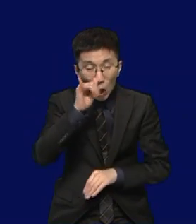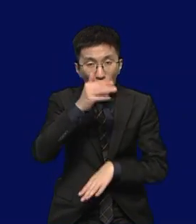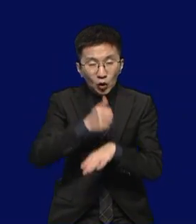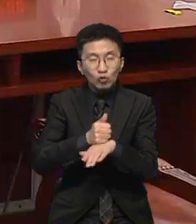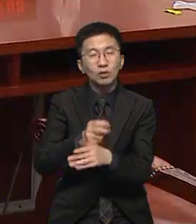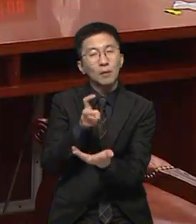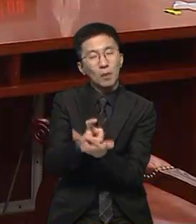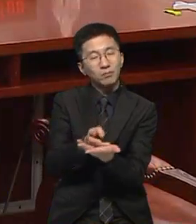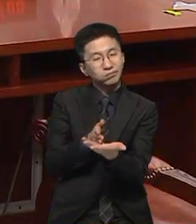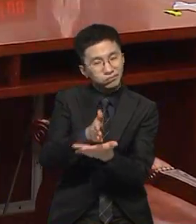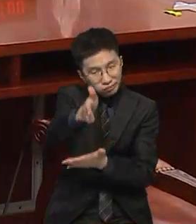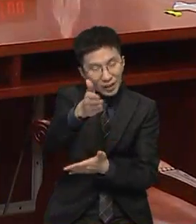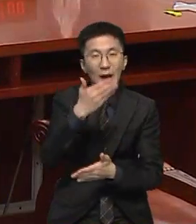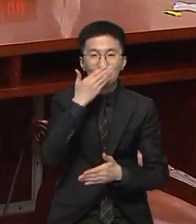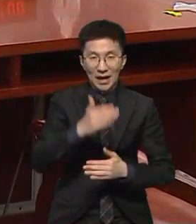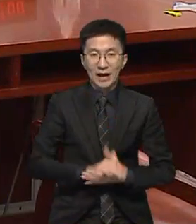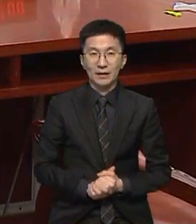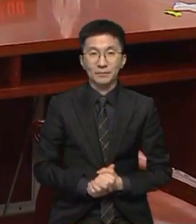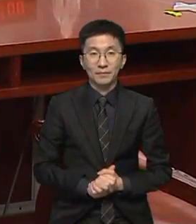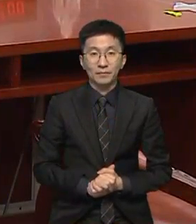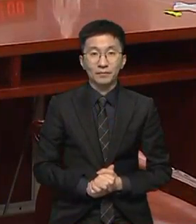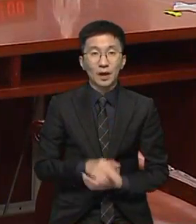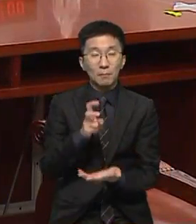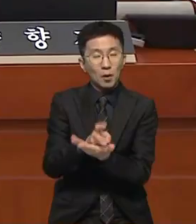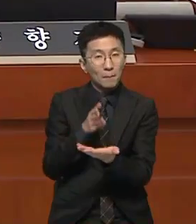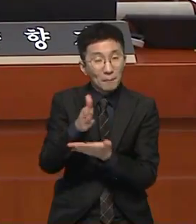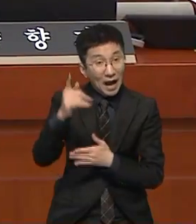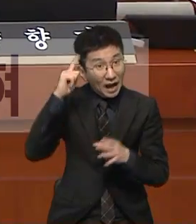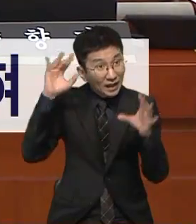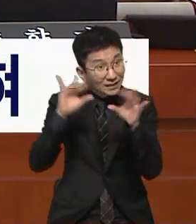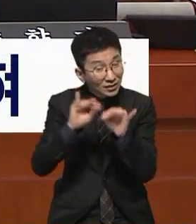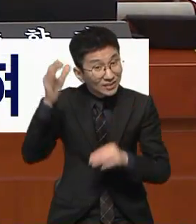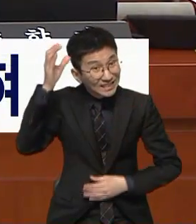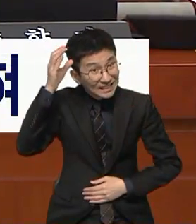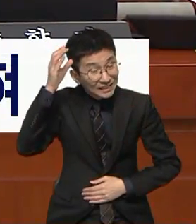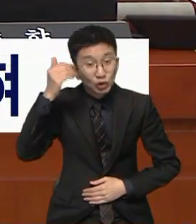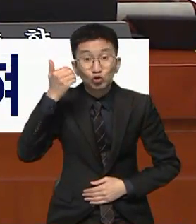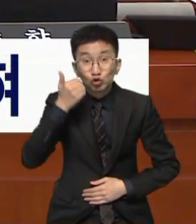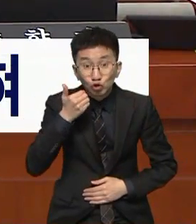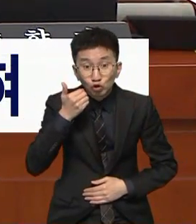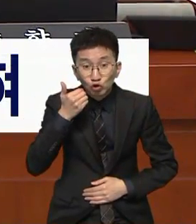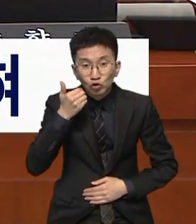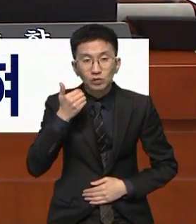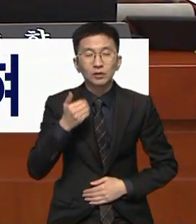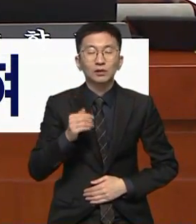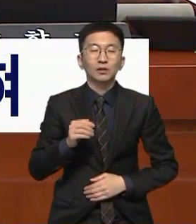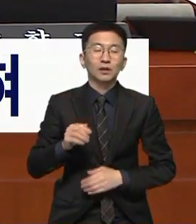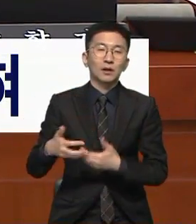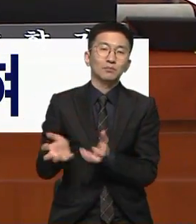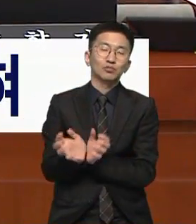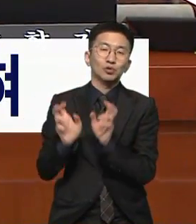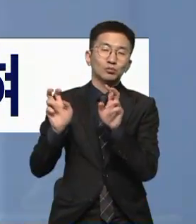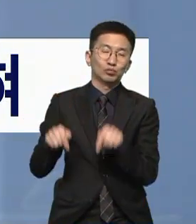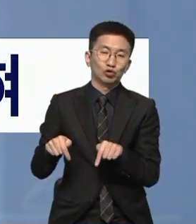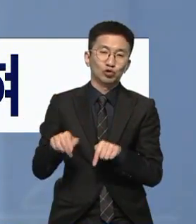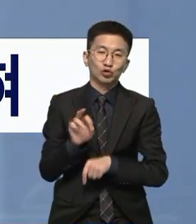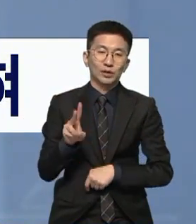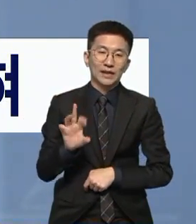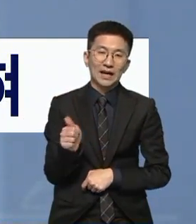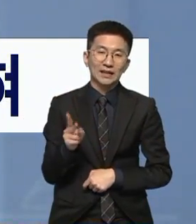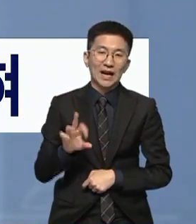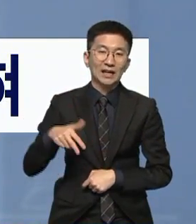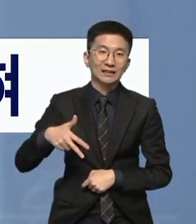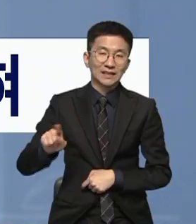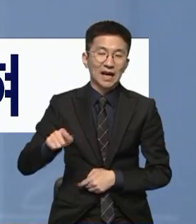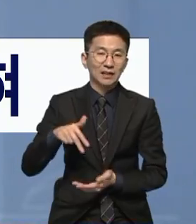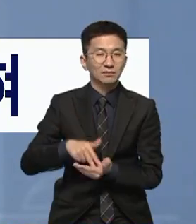있습니다. 그런데 법안에 찬성할 걸로 기대하고 지난 7일 법사위에 투입한 민주당 출신 무소속 양향자 의원이 돌연